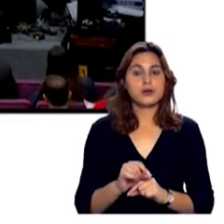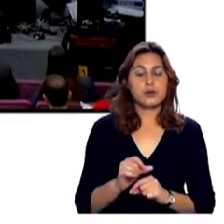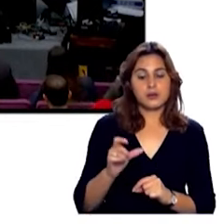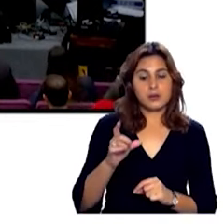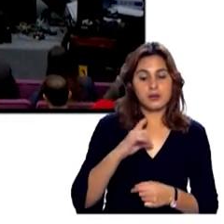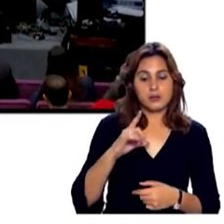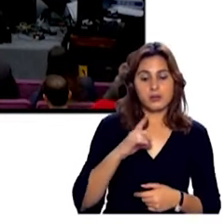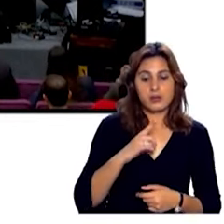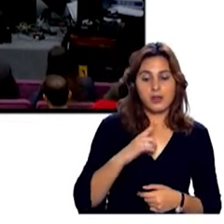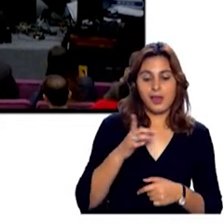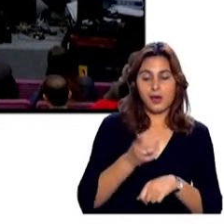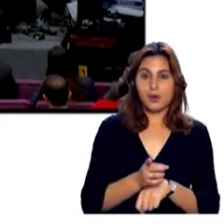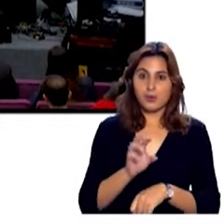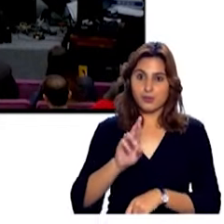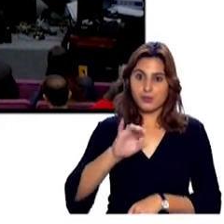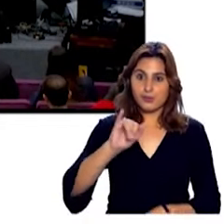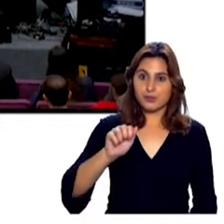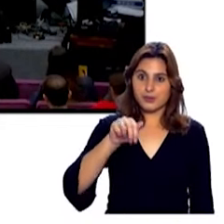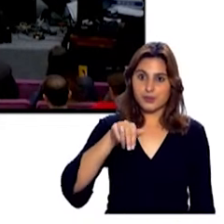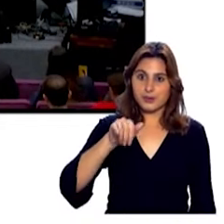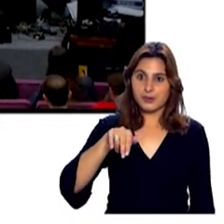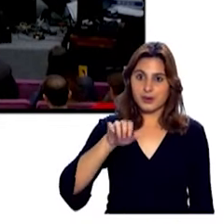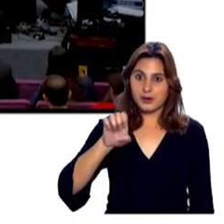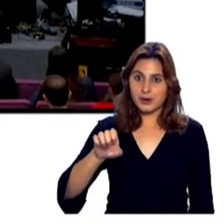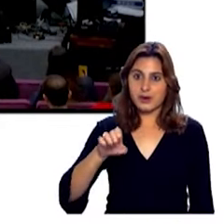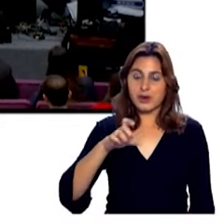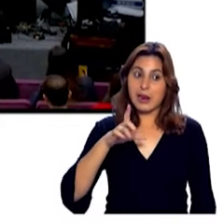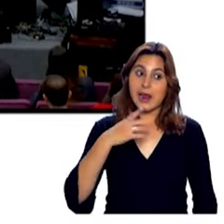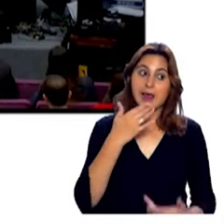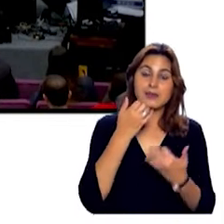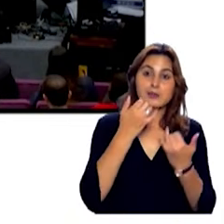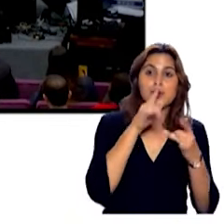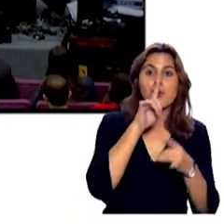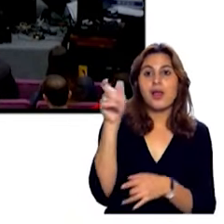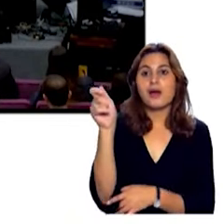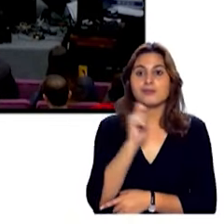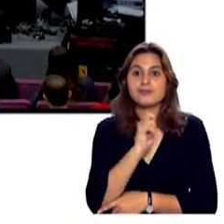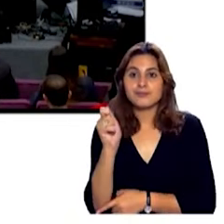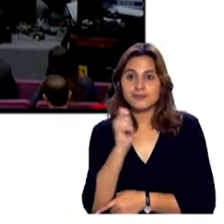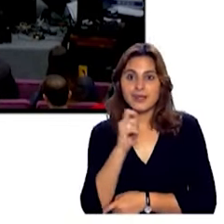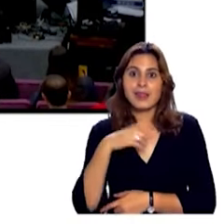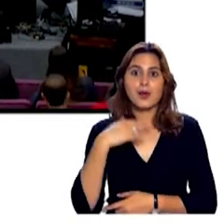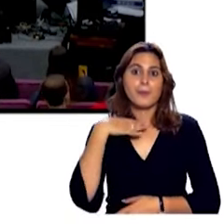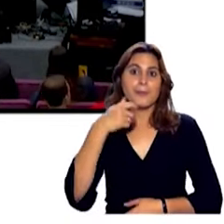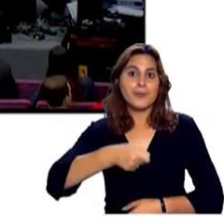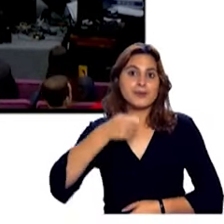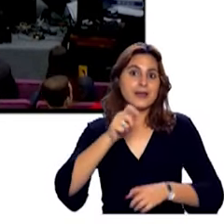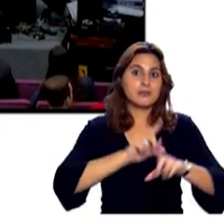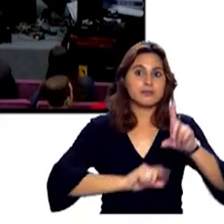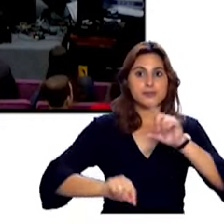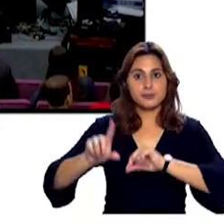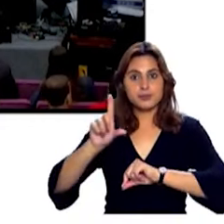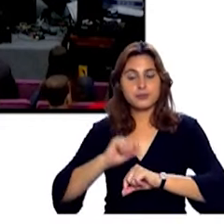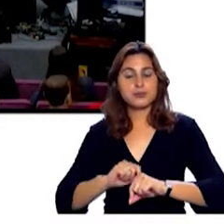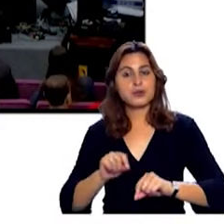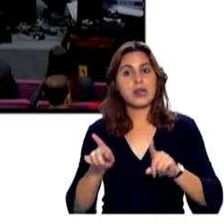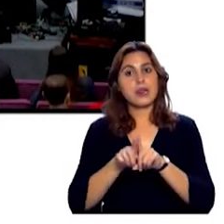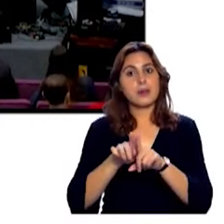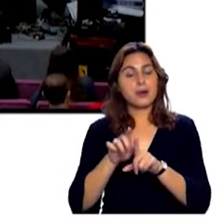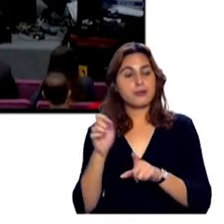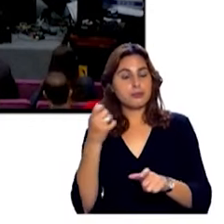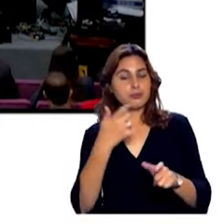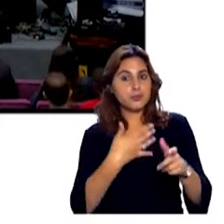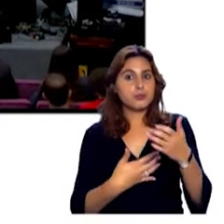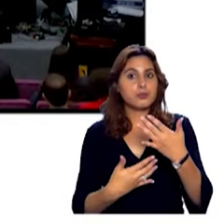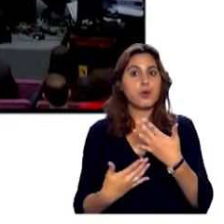Argentina cio di un giudizio di selezione dei ricorsi sulla mera rilevanza Della questione di diritto dedotti